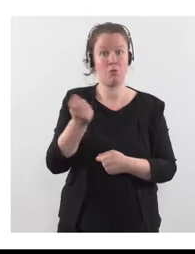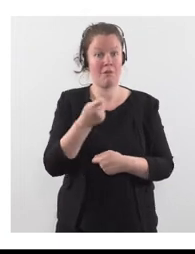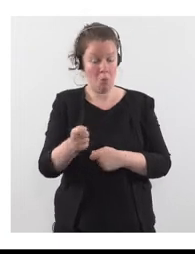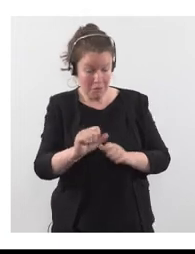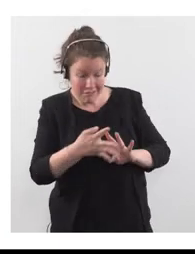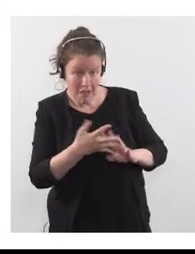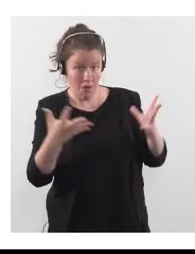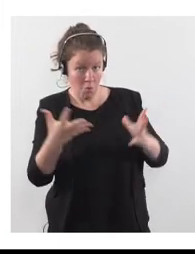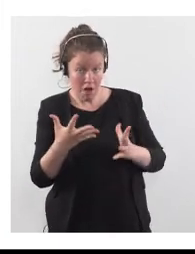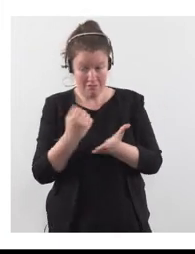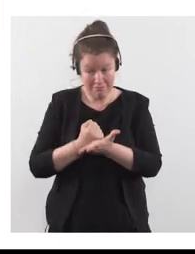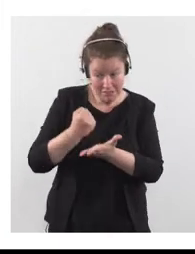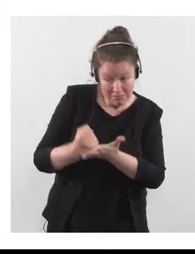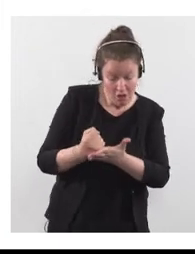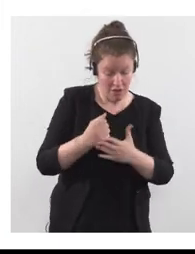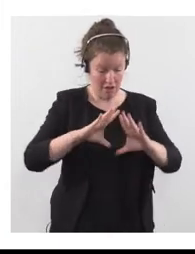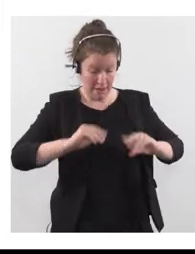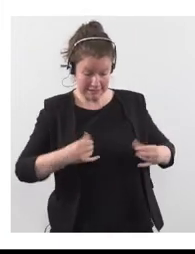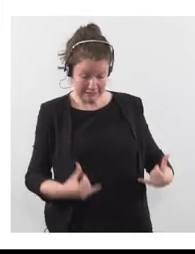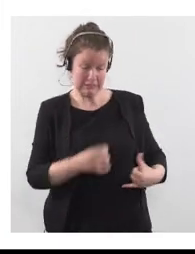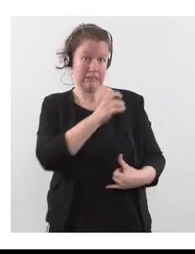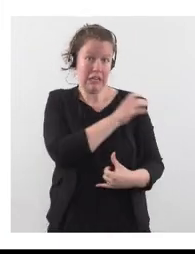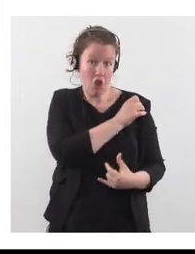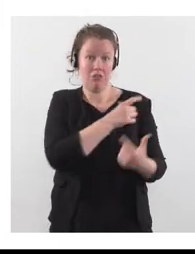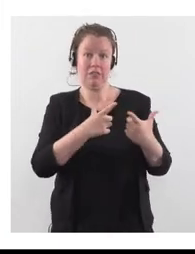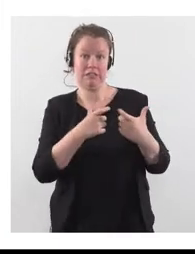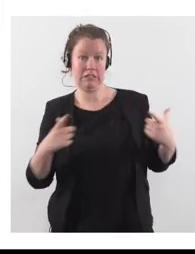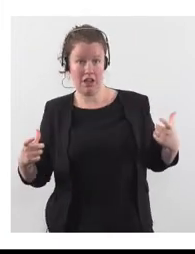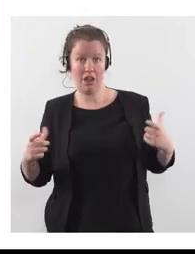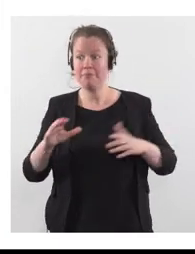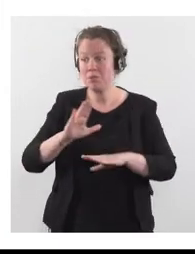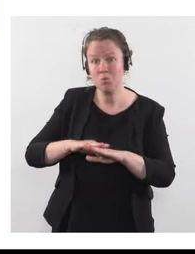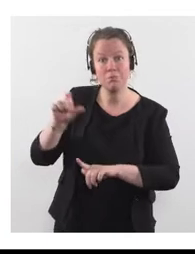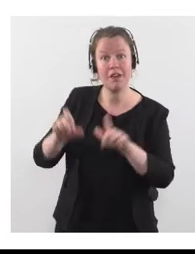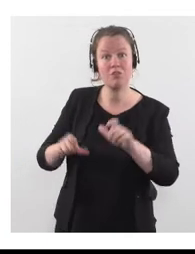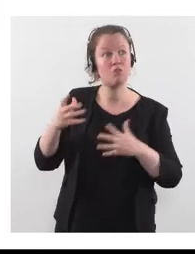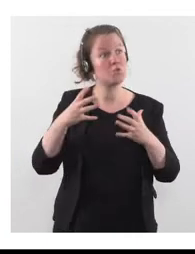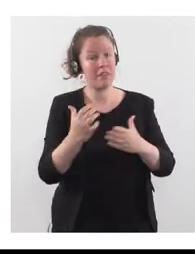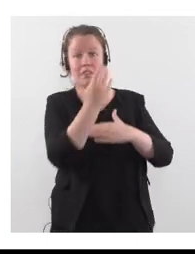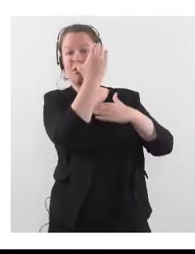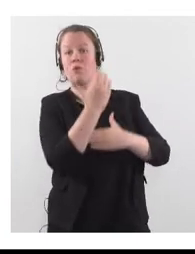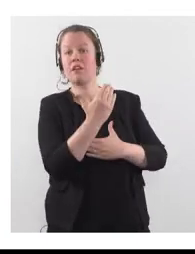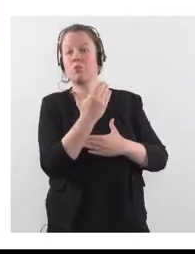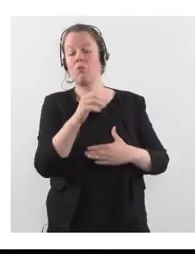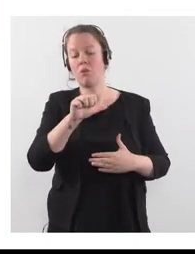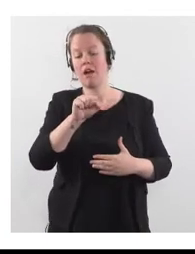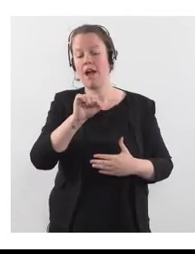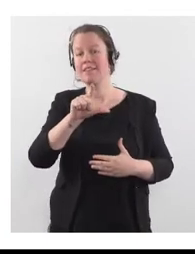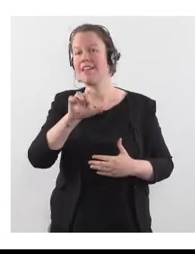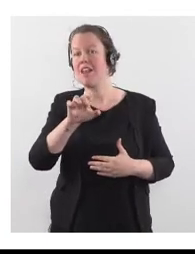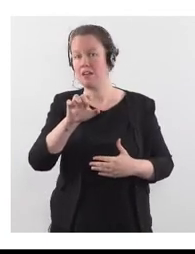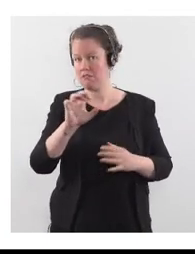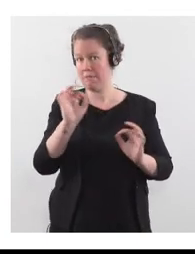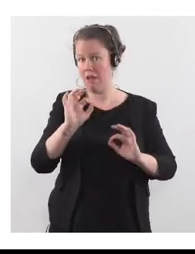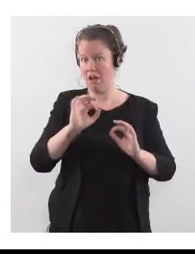aient un passeport, qu'ils aient une preuve de leur résidence en Irlande, mais bien sûr, lorsqu'ils sont demandeurs d'asile, ils n'ont rien de tout cela. Un autre obstacle